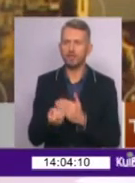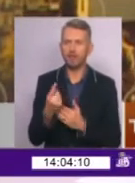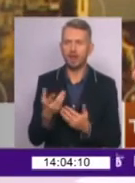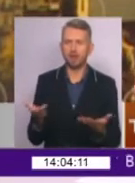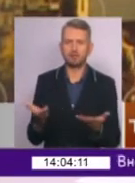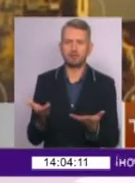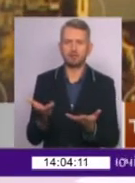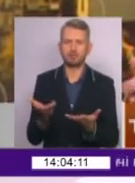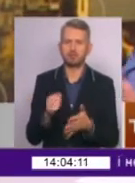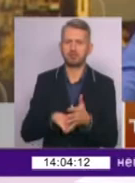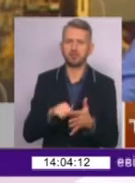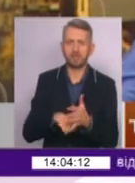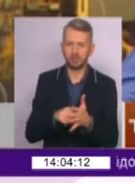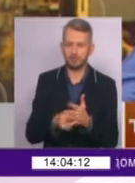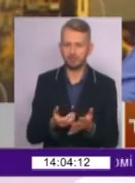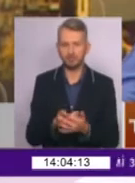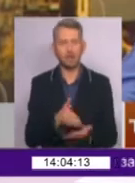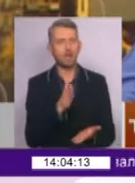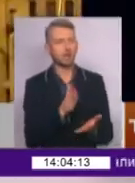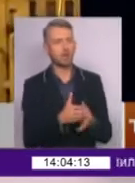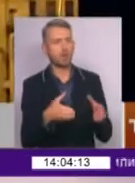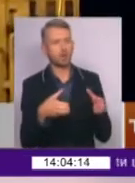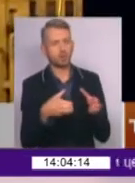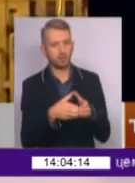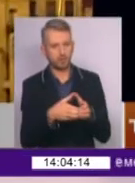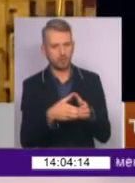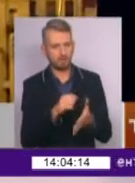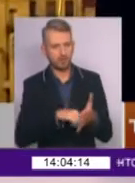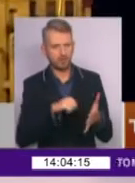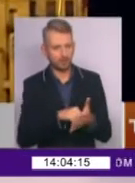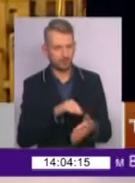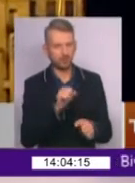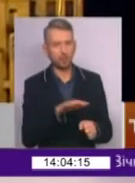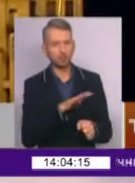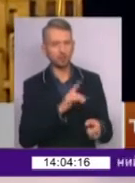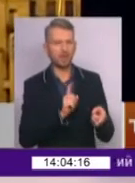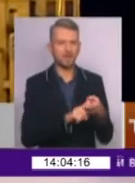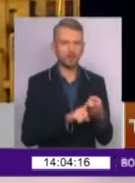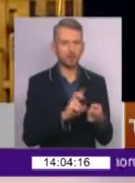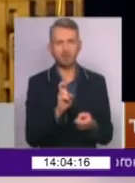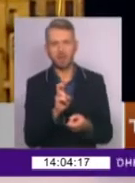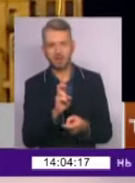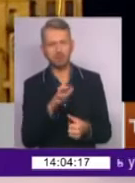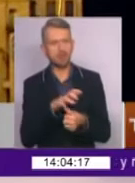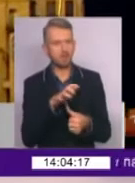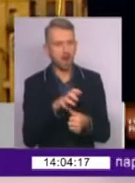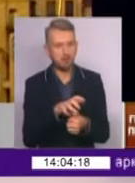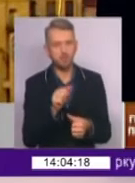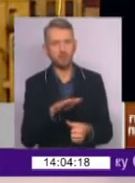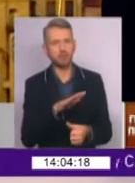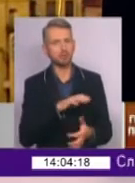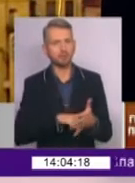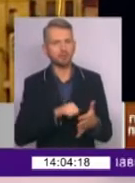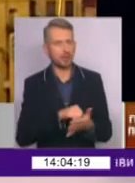яким збудникам викликається? Ну, є група збудники, вони можуть викликатися вірусами, бактеріями, грибами, можуть викликатися